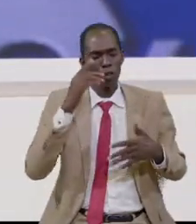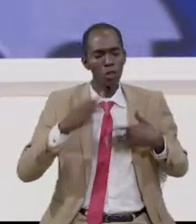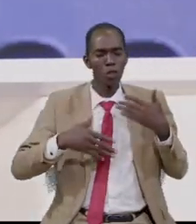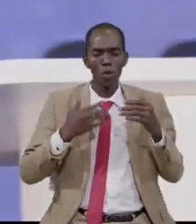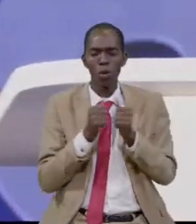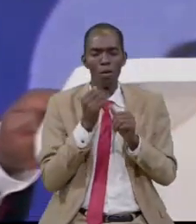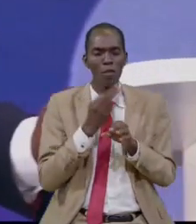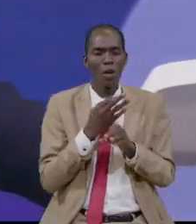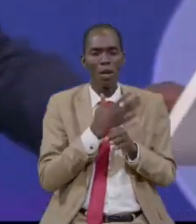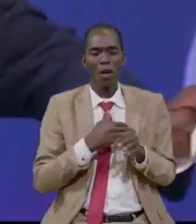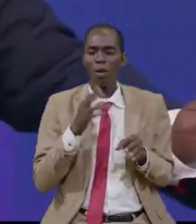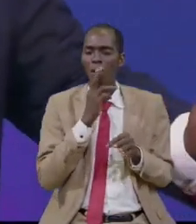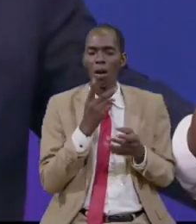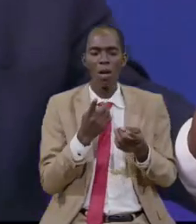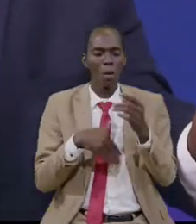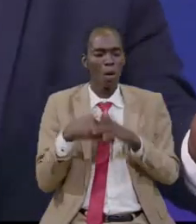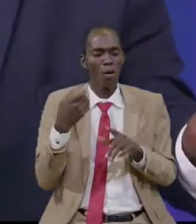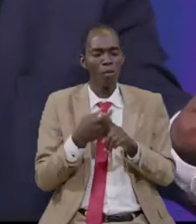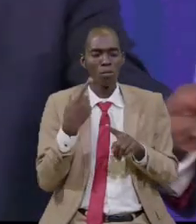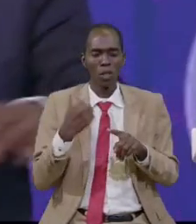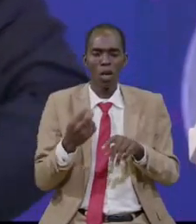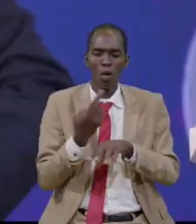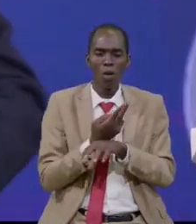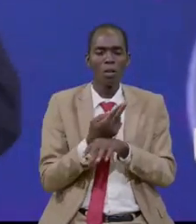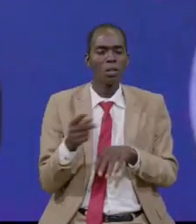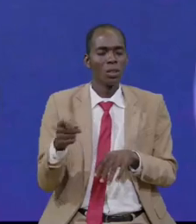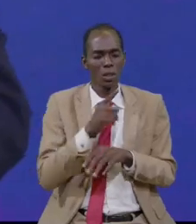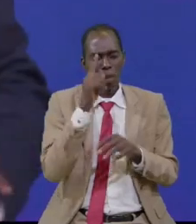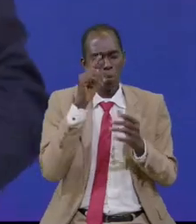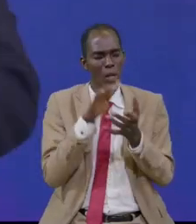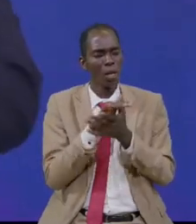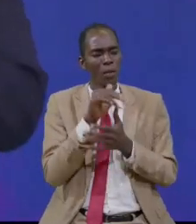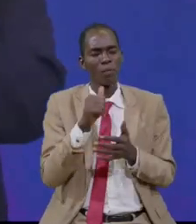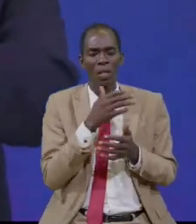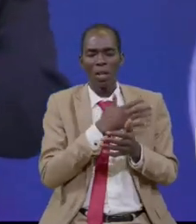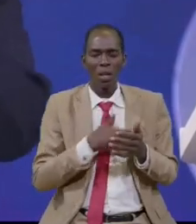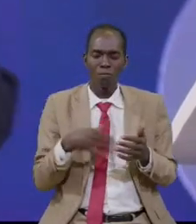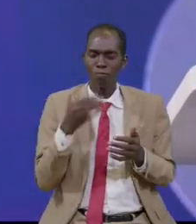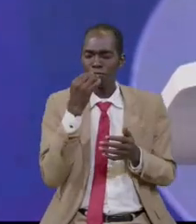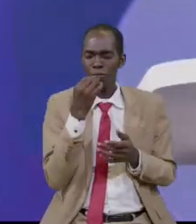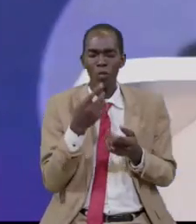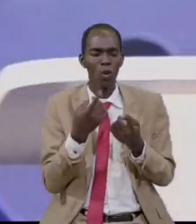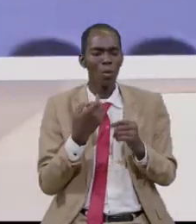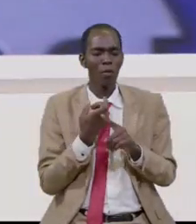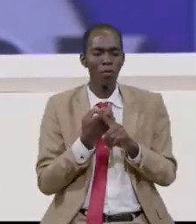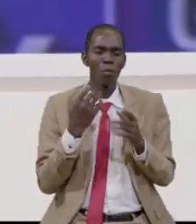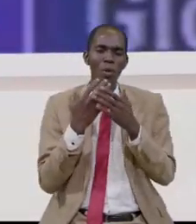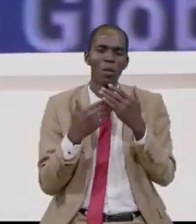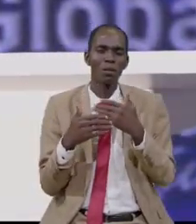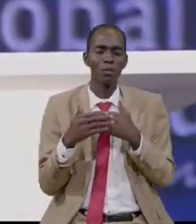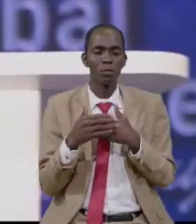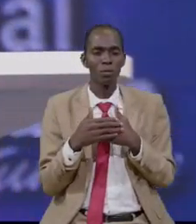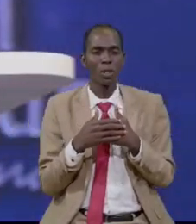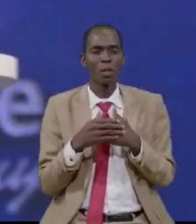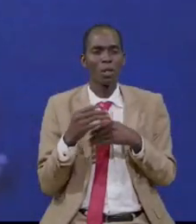est sortie du rocher. Et ils ont cru. Et maintenant, la manne a commencé à tomber du ciel. Et ils ont cru. Mais, plus